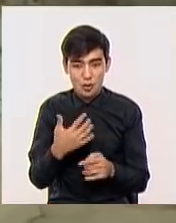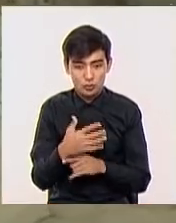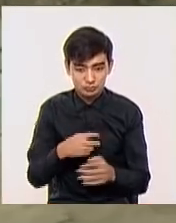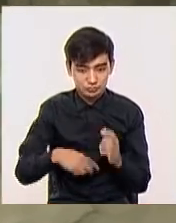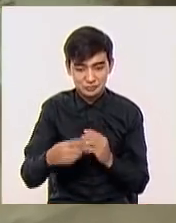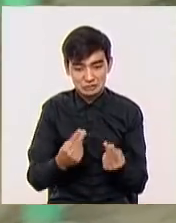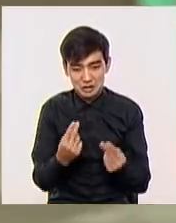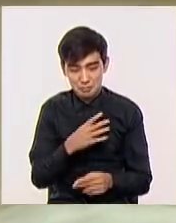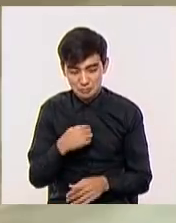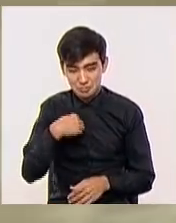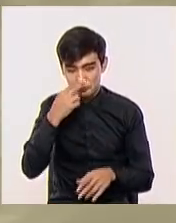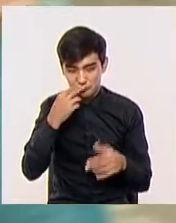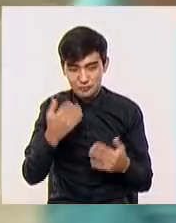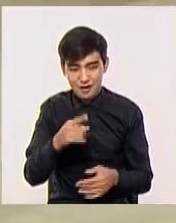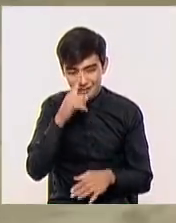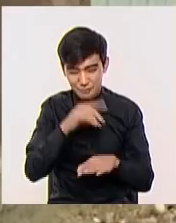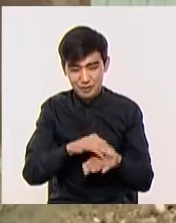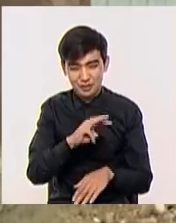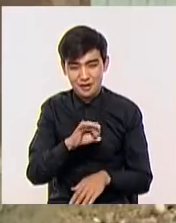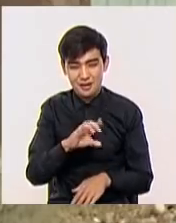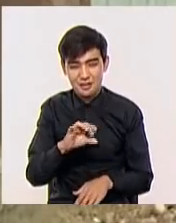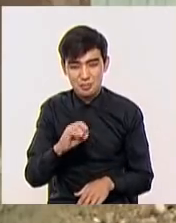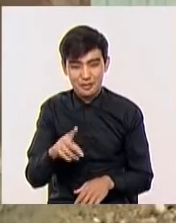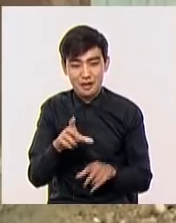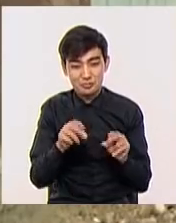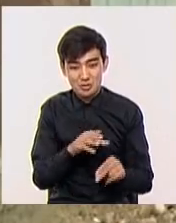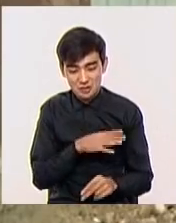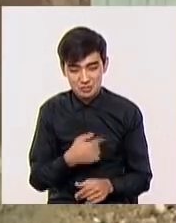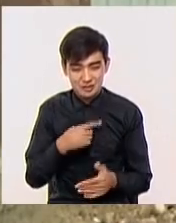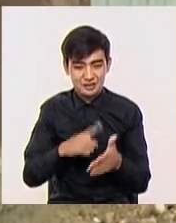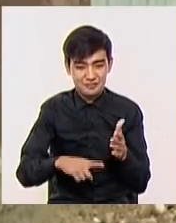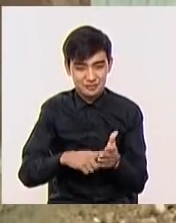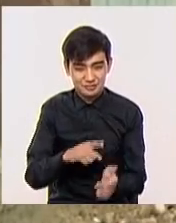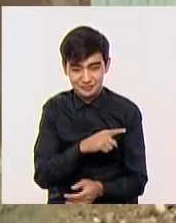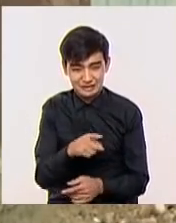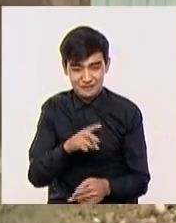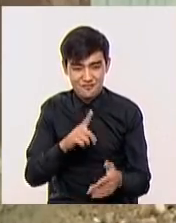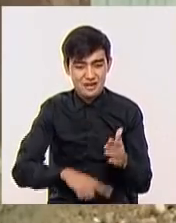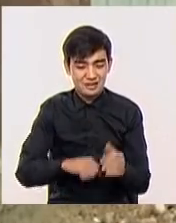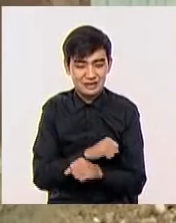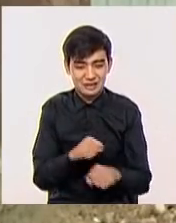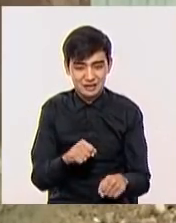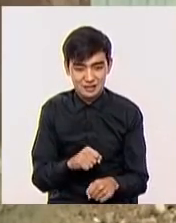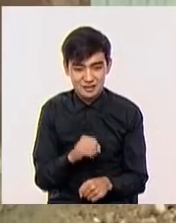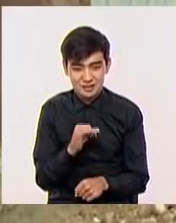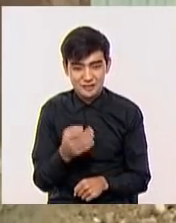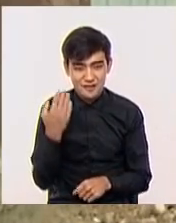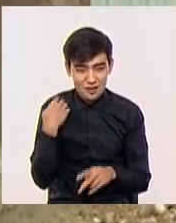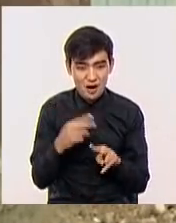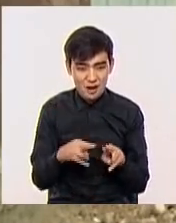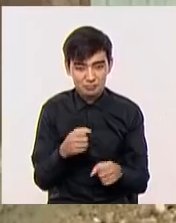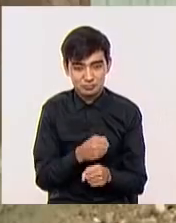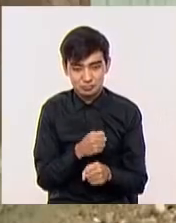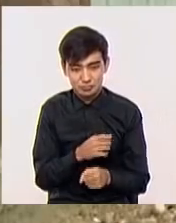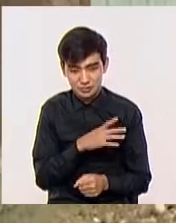талибан үкіметінің уәдесіне сенбейтінін айтады. Оларға ешқашан сенуге болмайды. Ол чөнки бұрын да солай